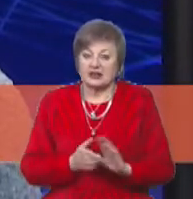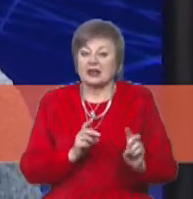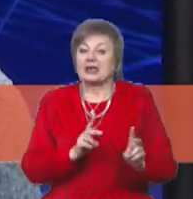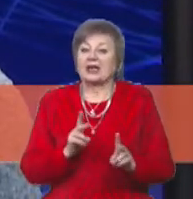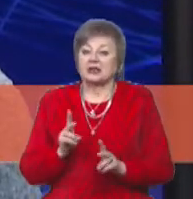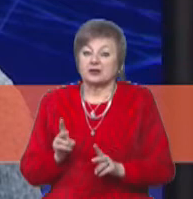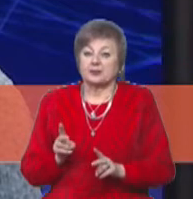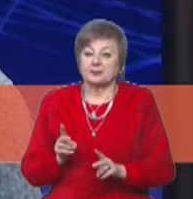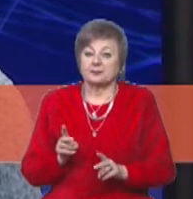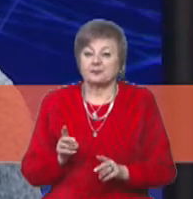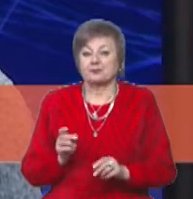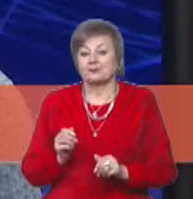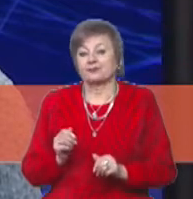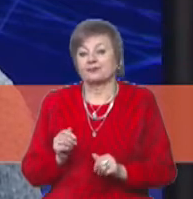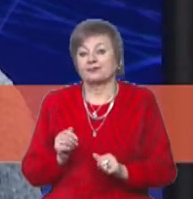які,